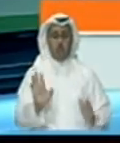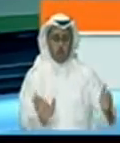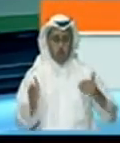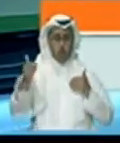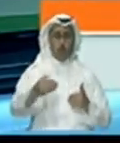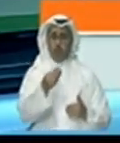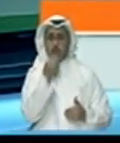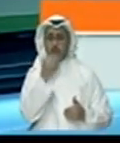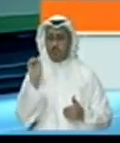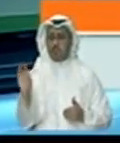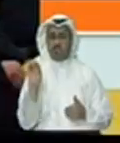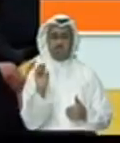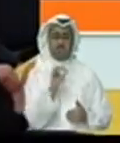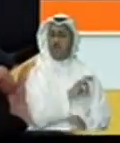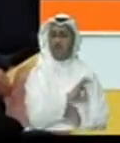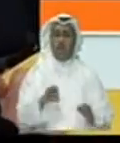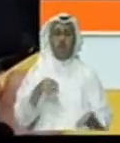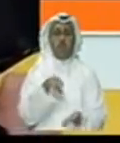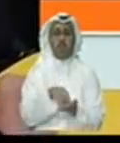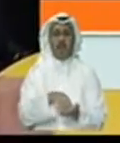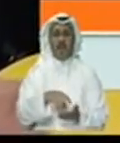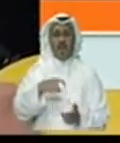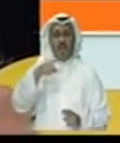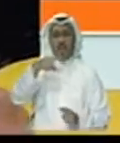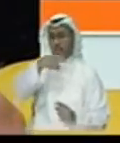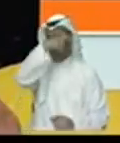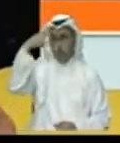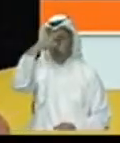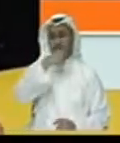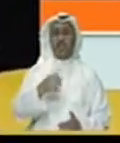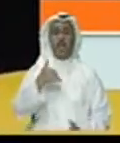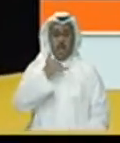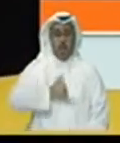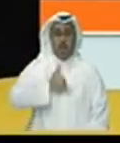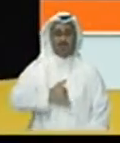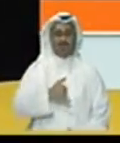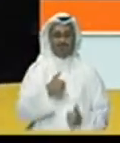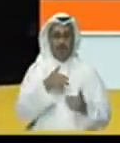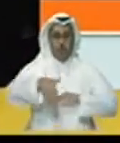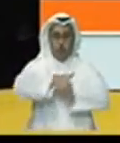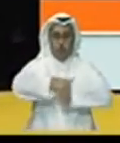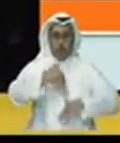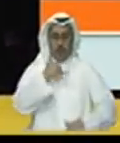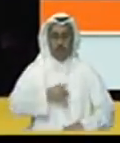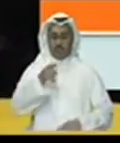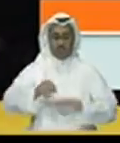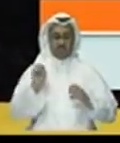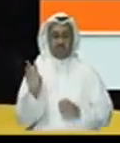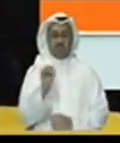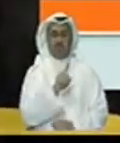والمتضررين في مديرية حيس بمحافظة الحديدة. وقد عبرت منفذ الوديع الحدودي مئات الشاحنات